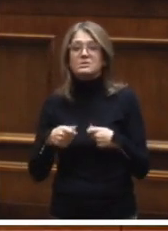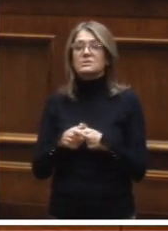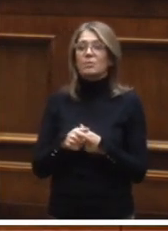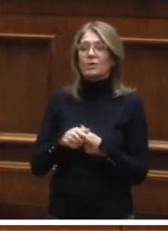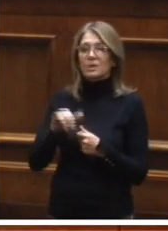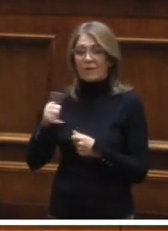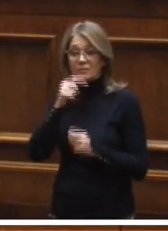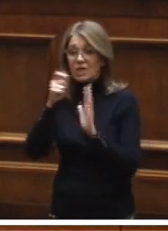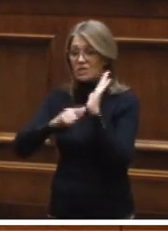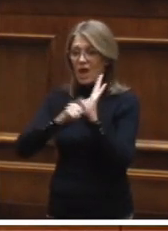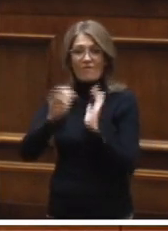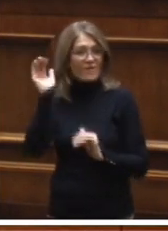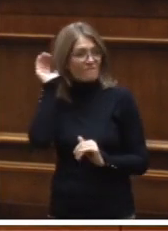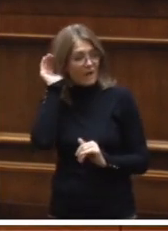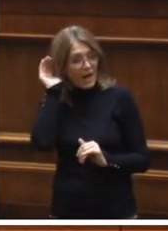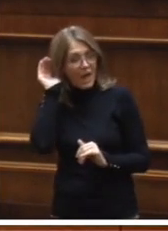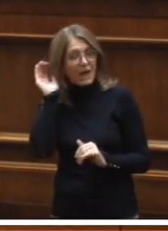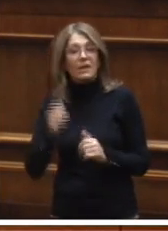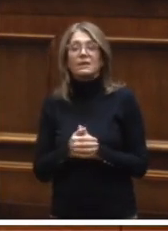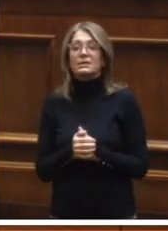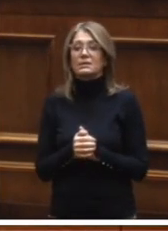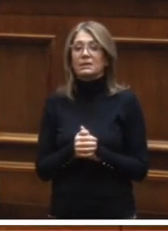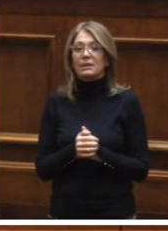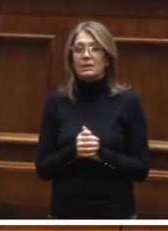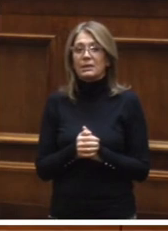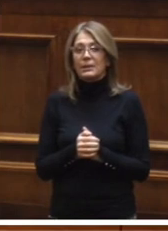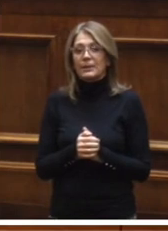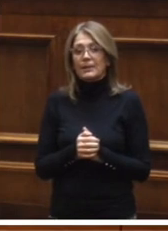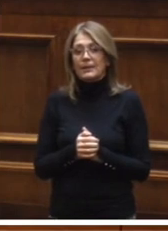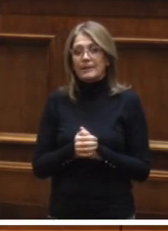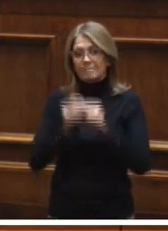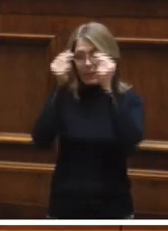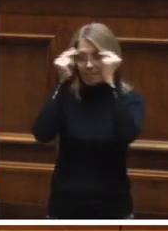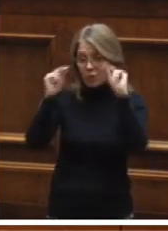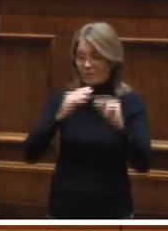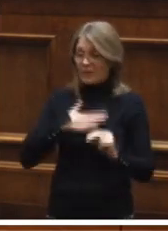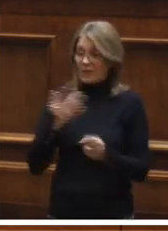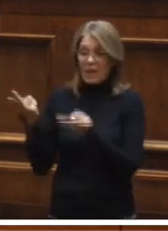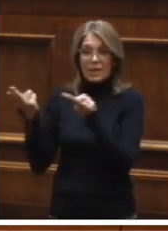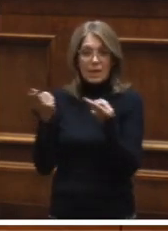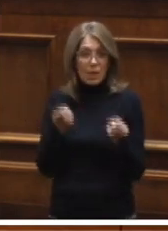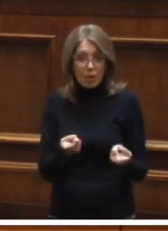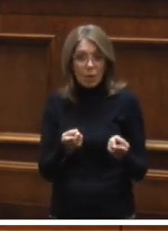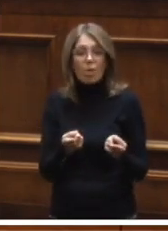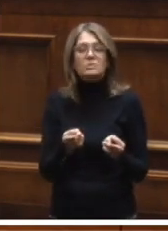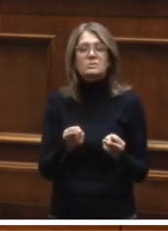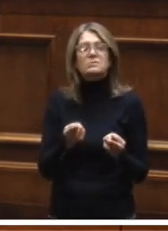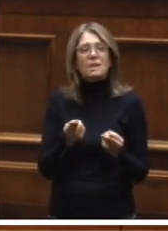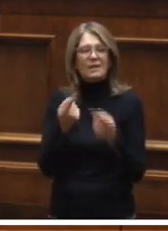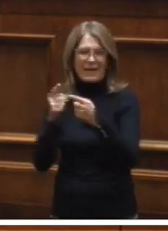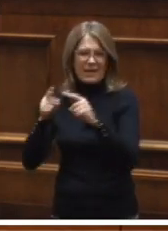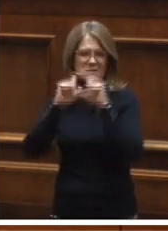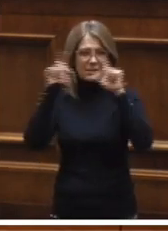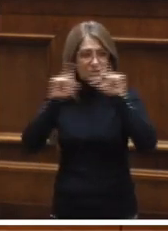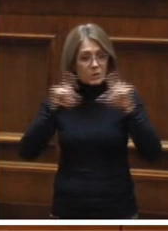poštovani članovi vlade, poštovani dragi gosti iz drugih institucija,